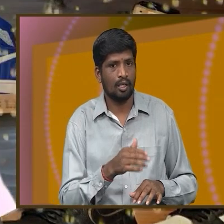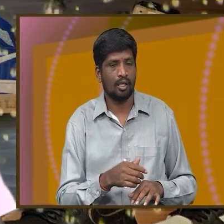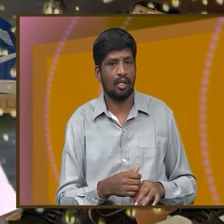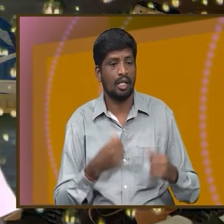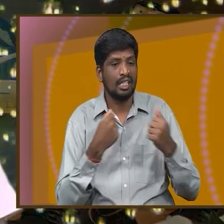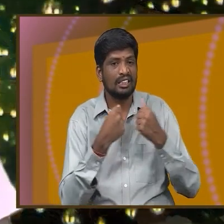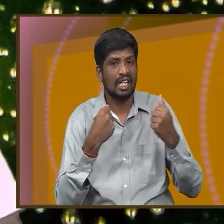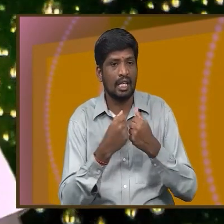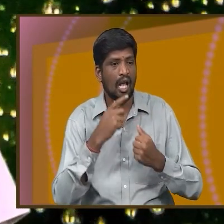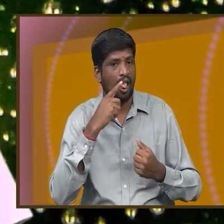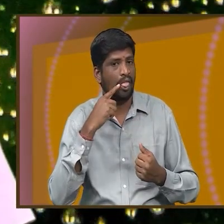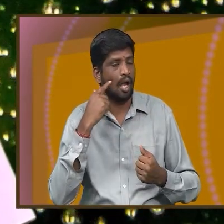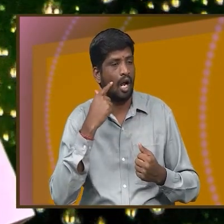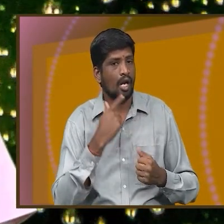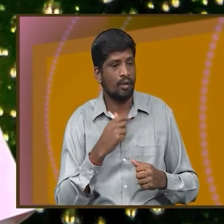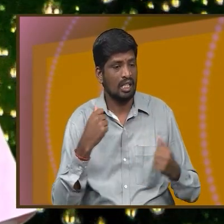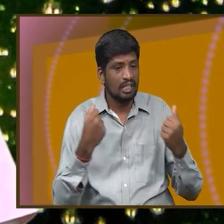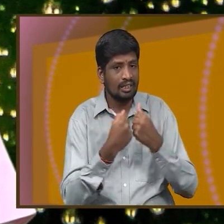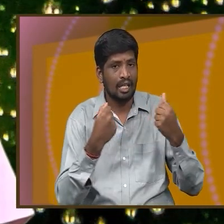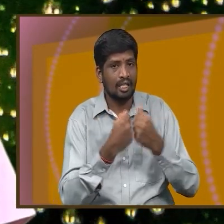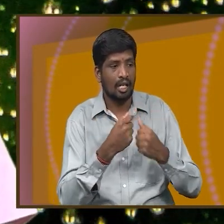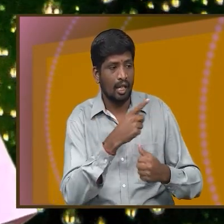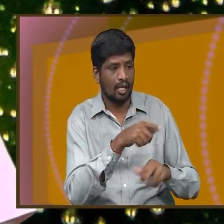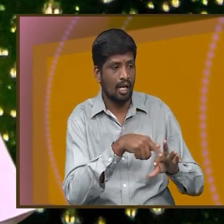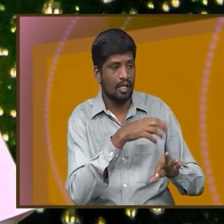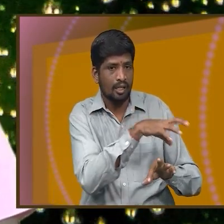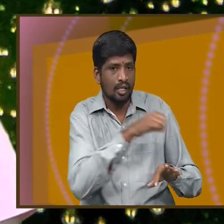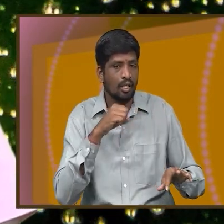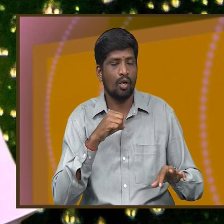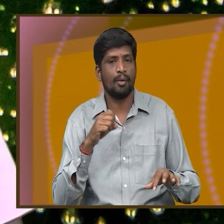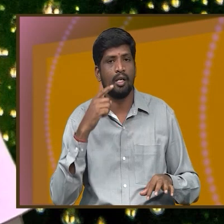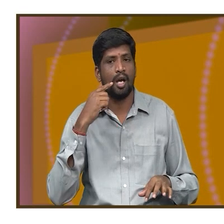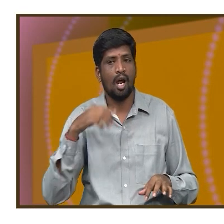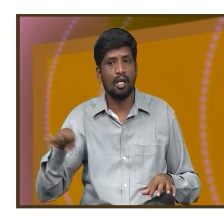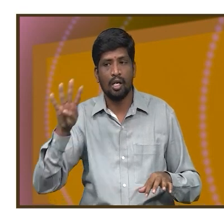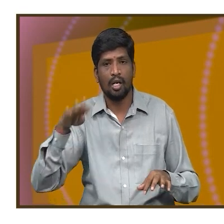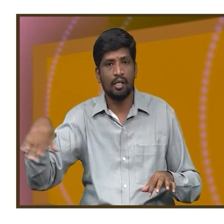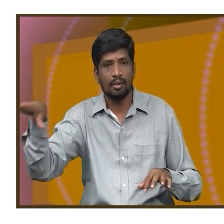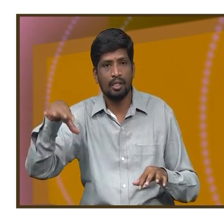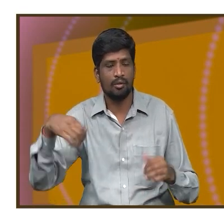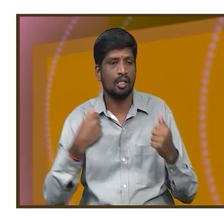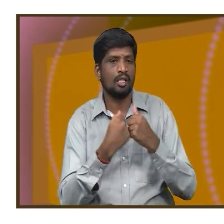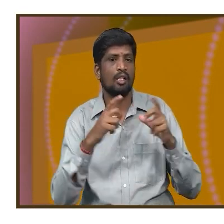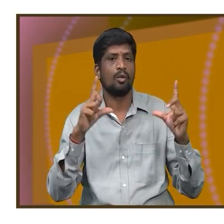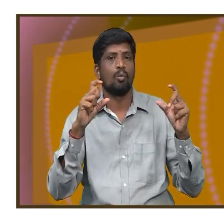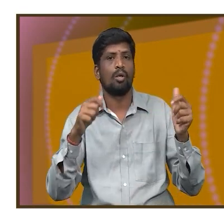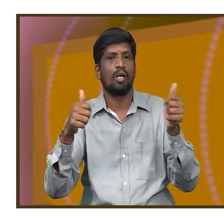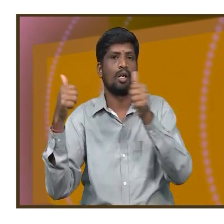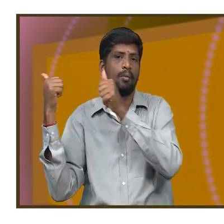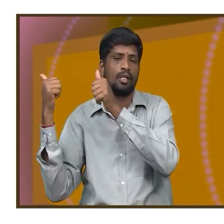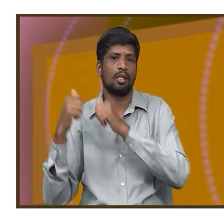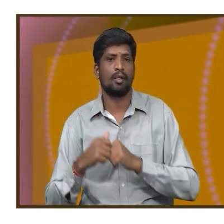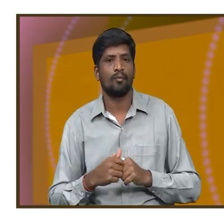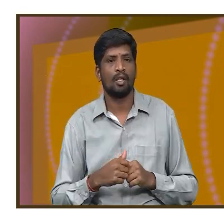அந்த எப்படியாவது அந்த காலனியை வந்து நாம் திருடி சென்று விட வேண்டும் என்று திருடர்கள் வந்து ஒரு 4-5 பேர் சேர்ந்து வந்து தாக்கினார்கள். அப்பொழுது